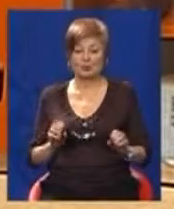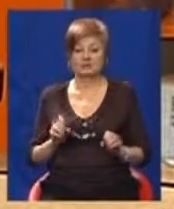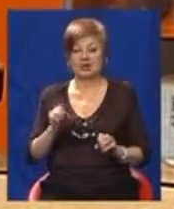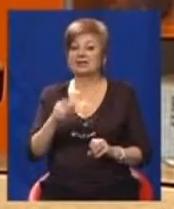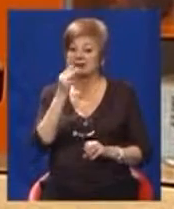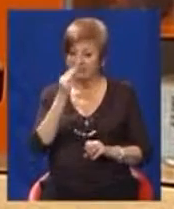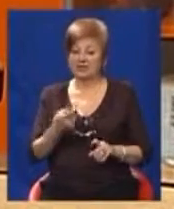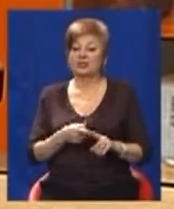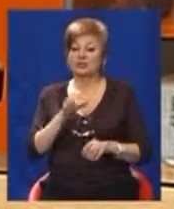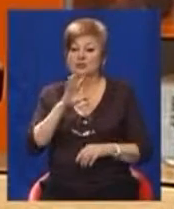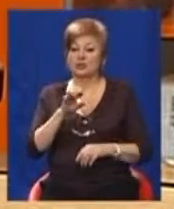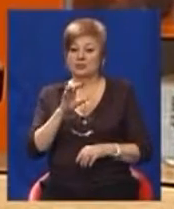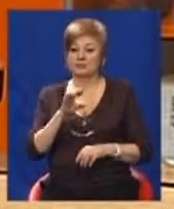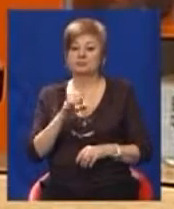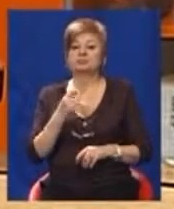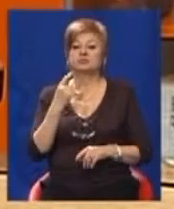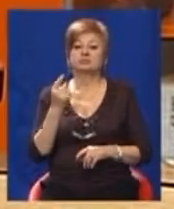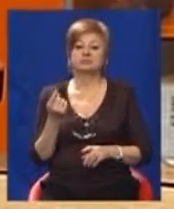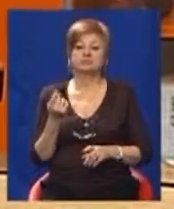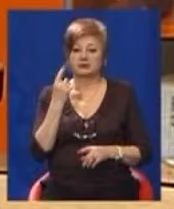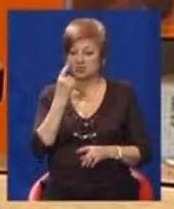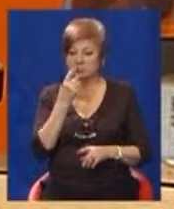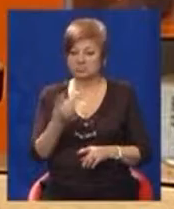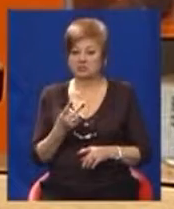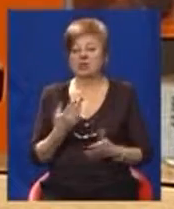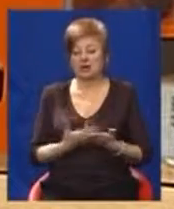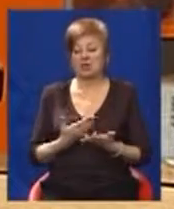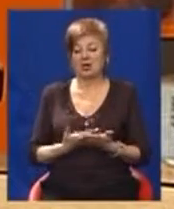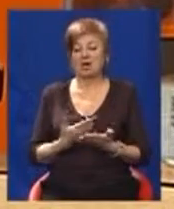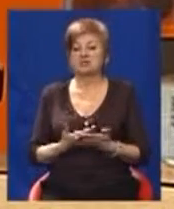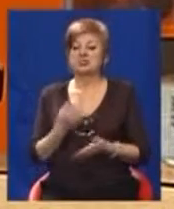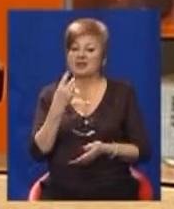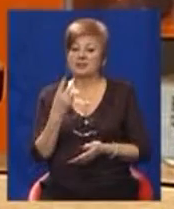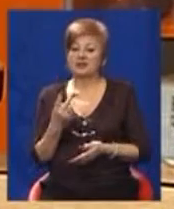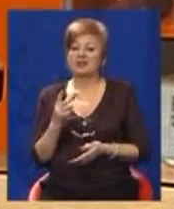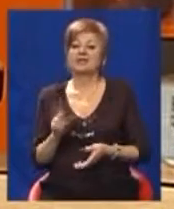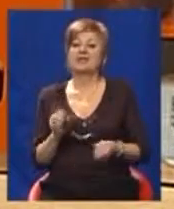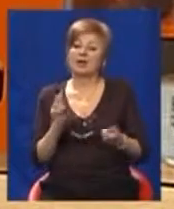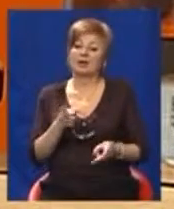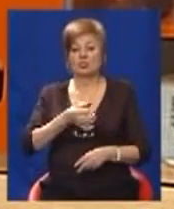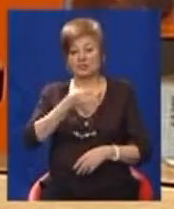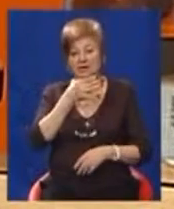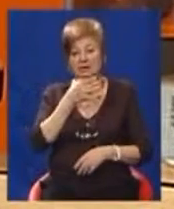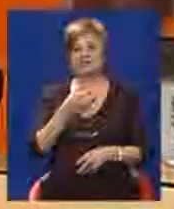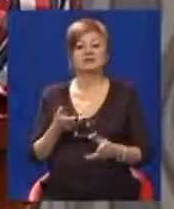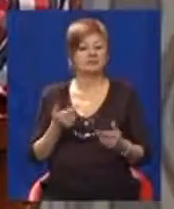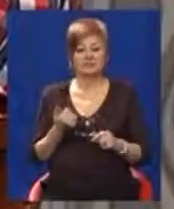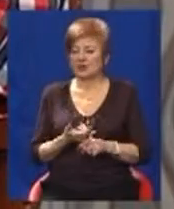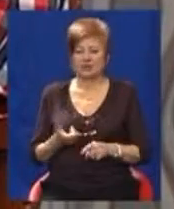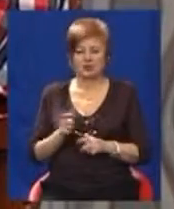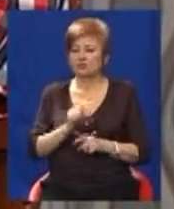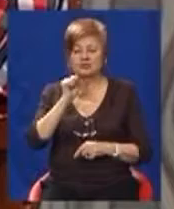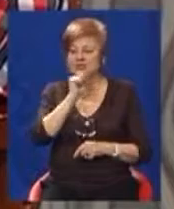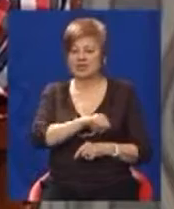ти бачила цю тваринку на власні очі? Та, вроді би, бачила. І як? Тобі подобається? Да. Не дуже